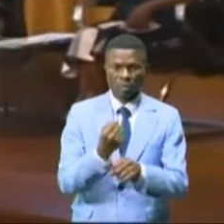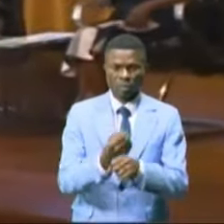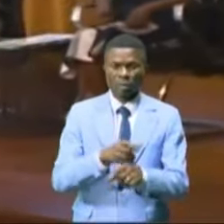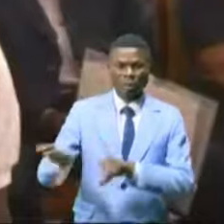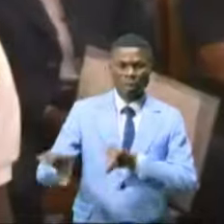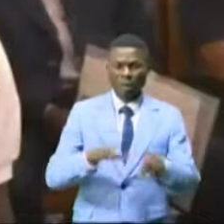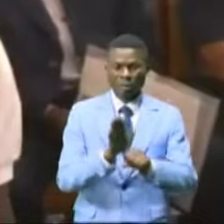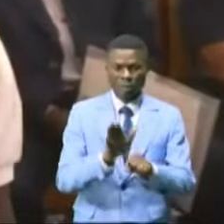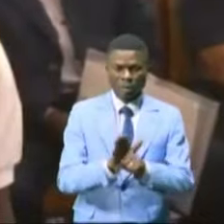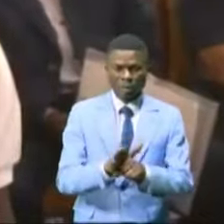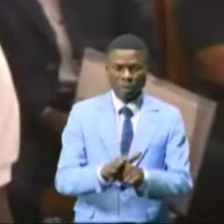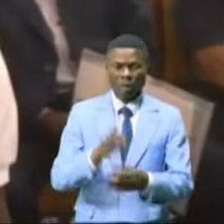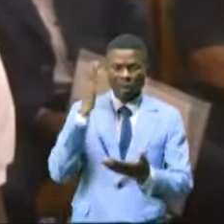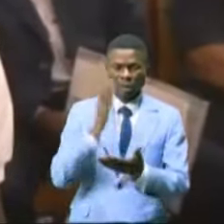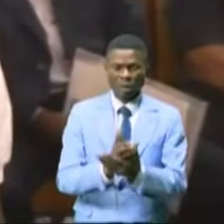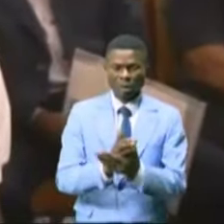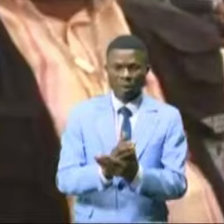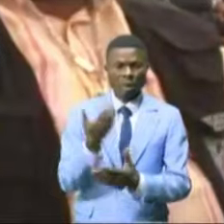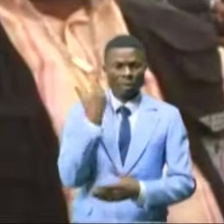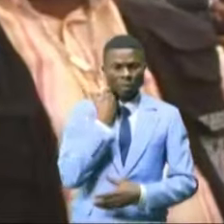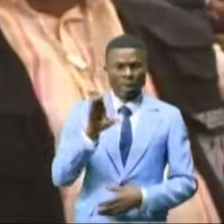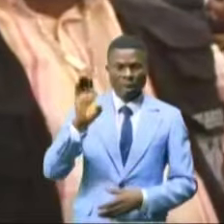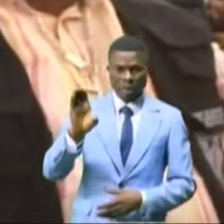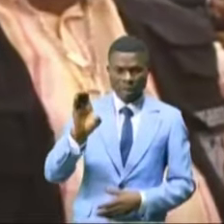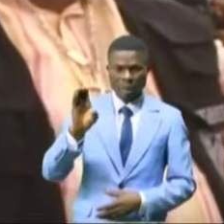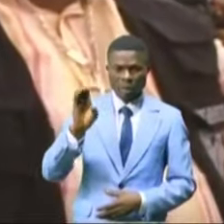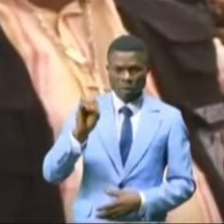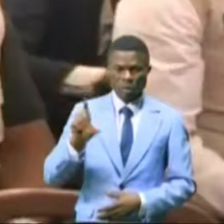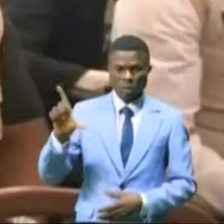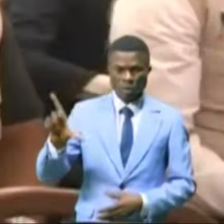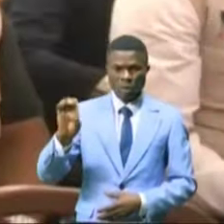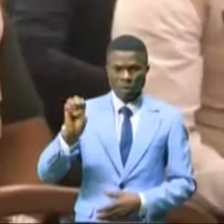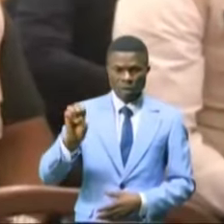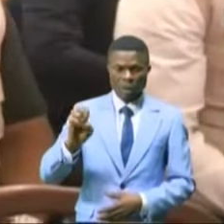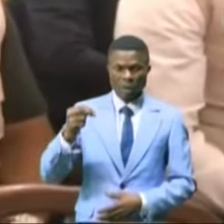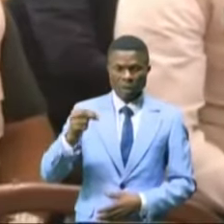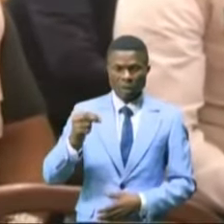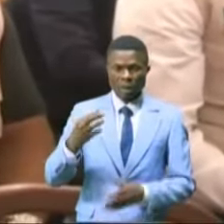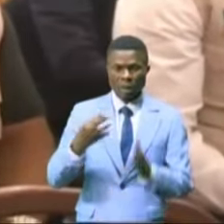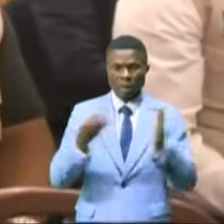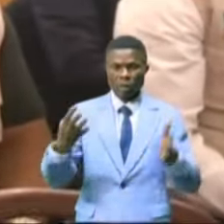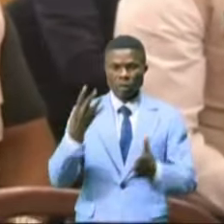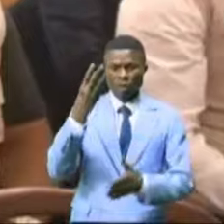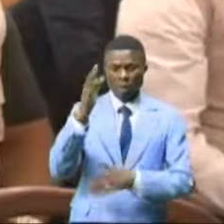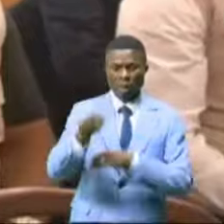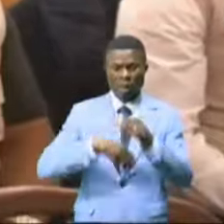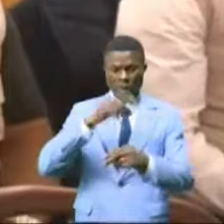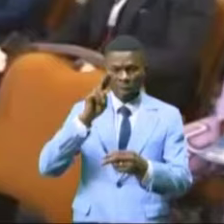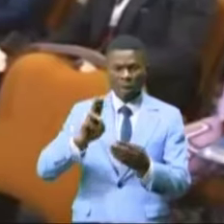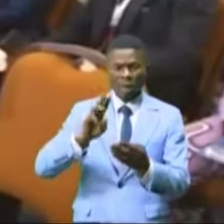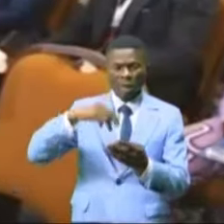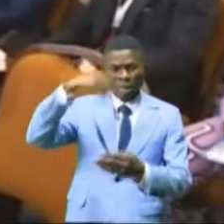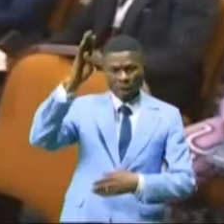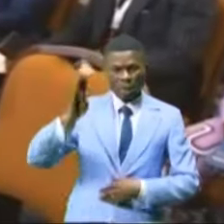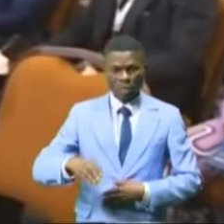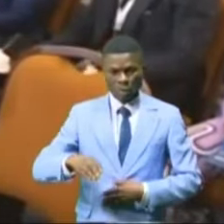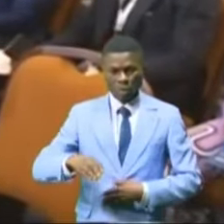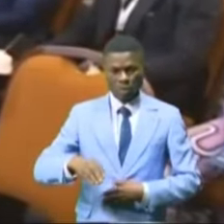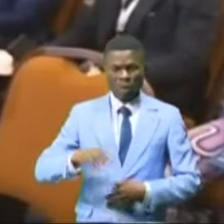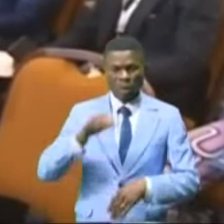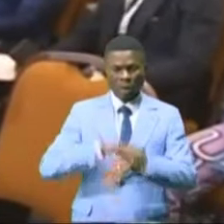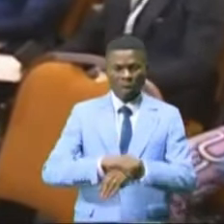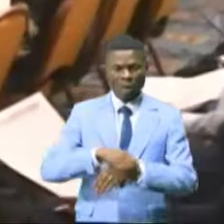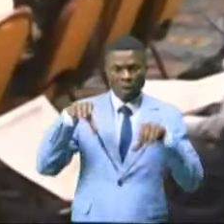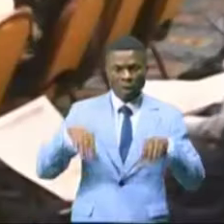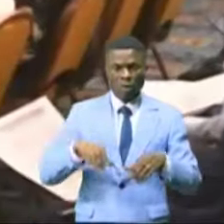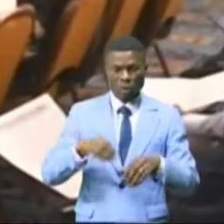multisectoriel pour la lutte contre le choléra. Cette épidémie, dont 64% des cas déclarés en RDC ont été observés